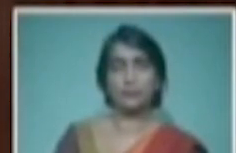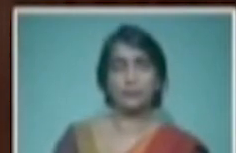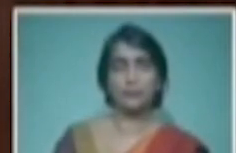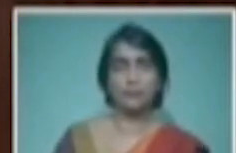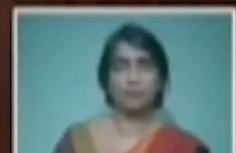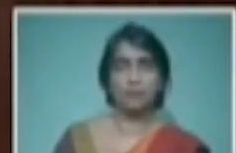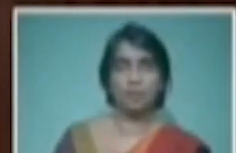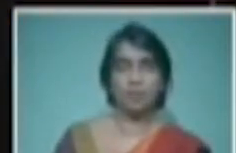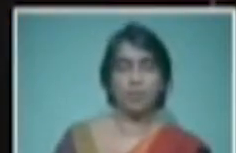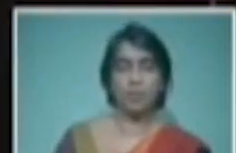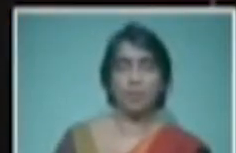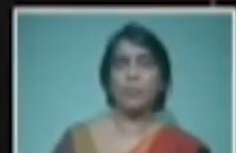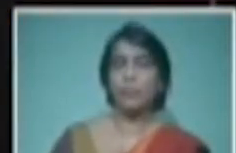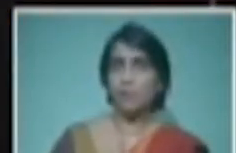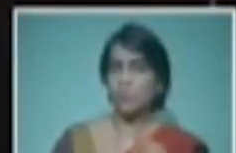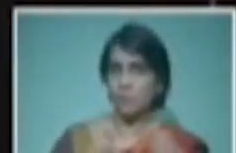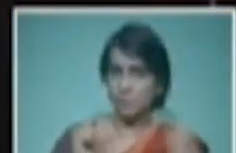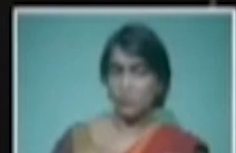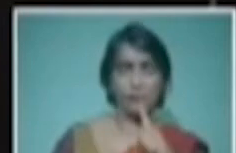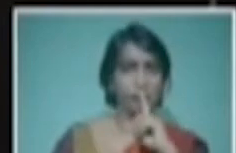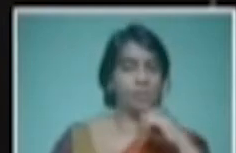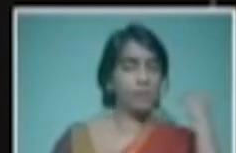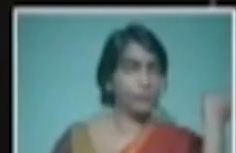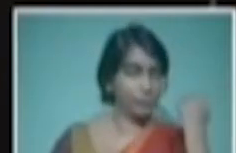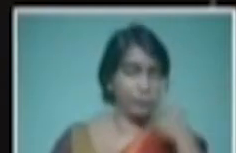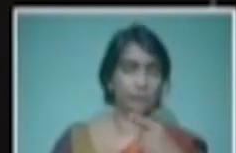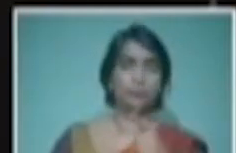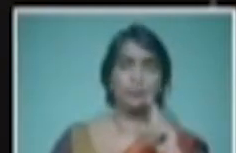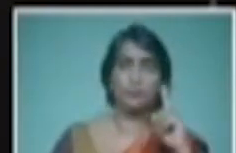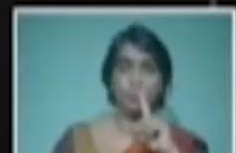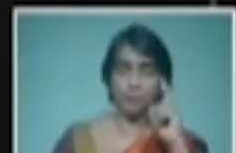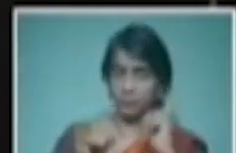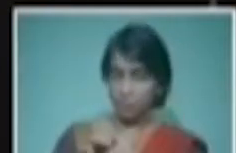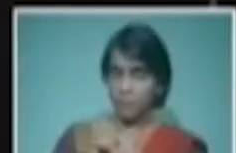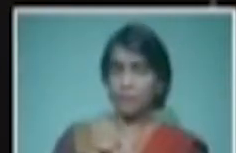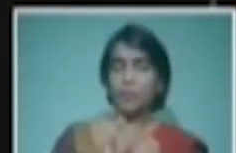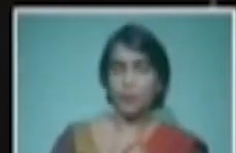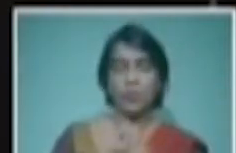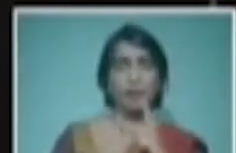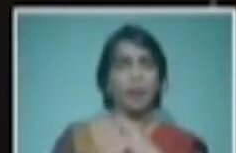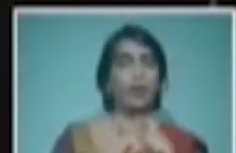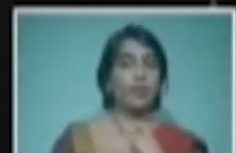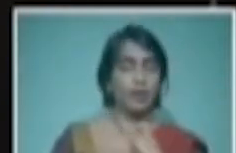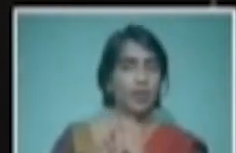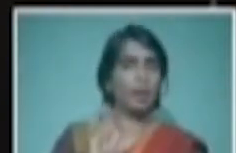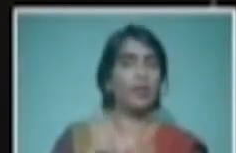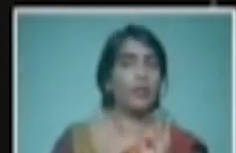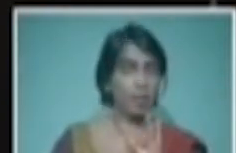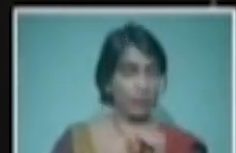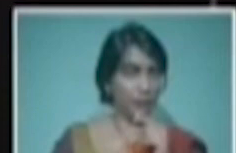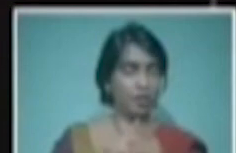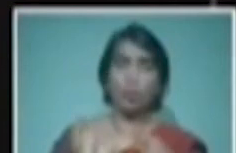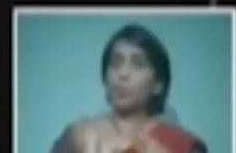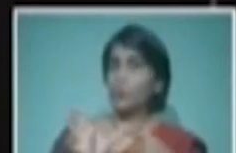मित्र हरि गरु विपक्ष नायक तुम आवश्यक निधि पत्कन लद परम प्रश्न गरु अध्यापन अमात तुम पिलतुर